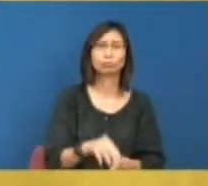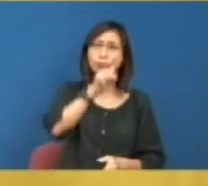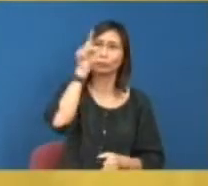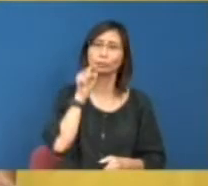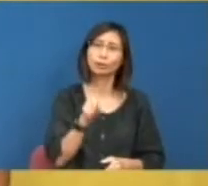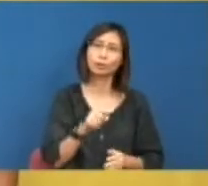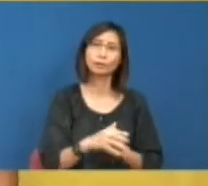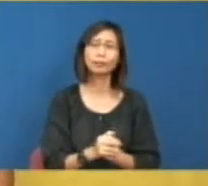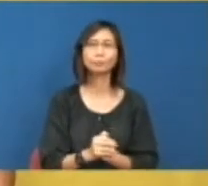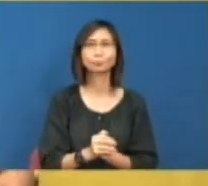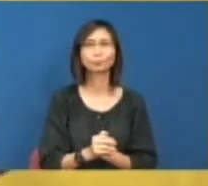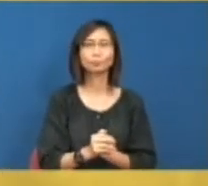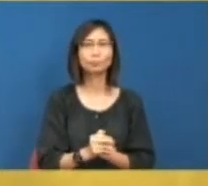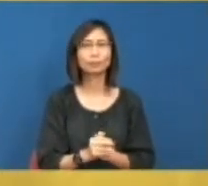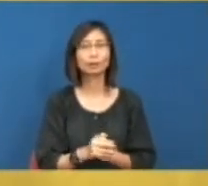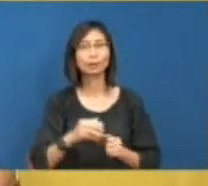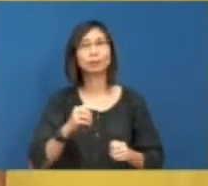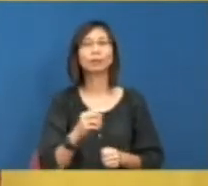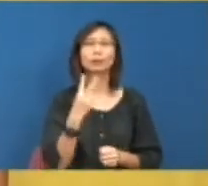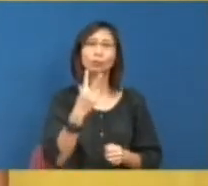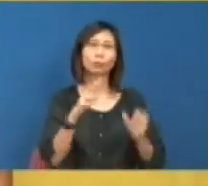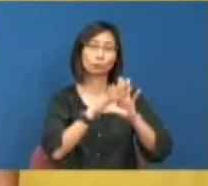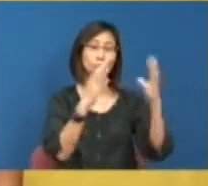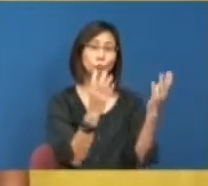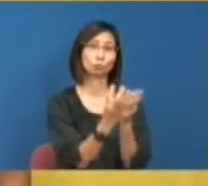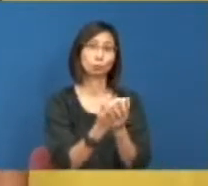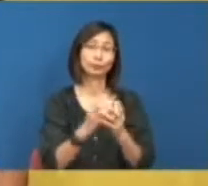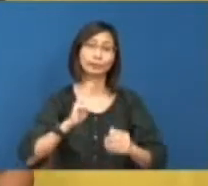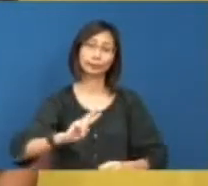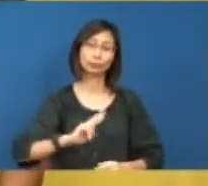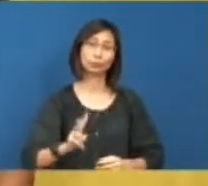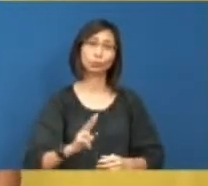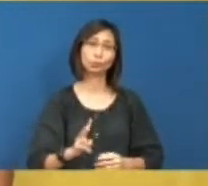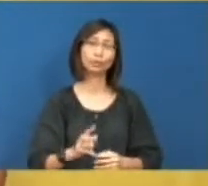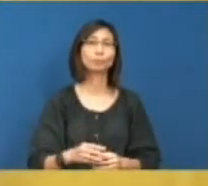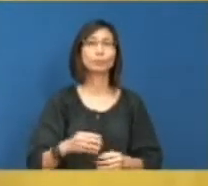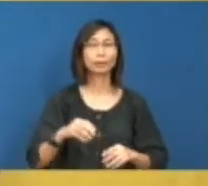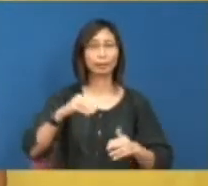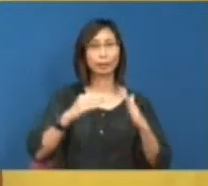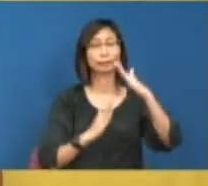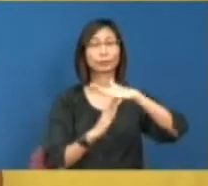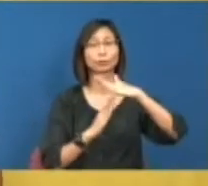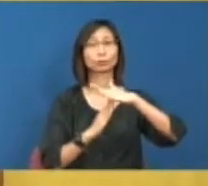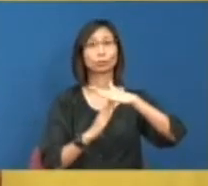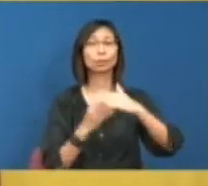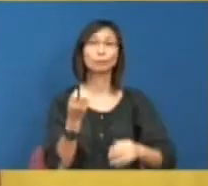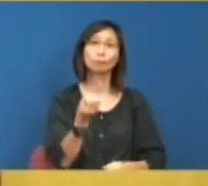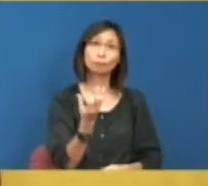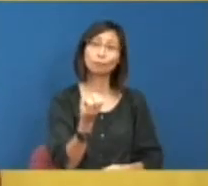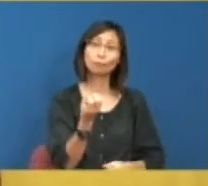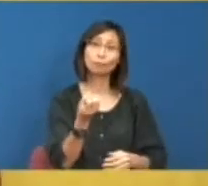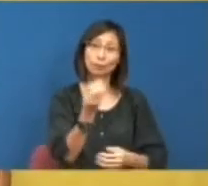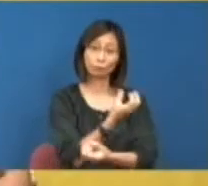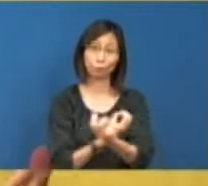或者是由金鐘道那裡想轉上去花園道，是上去曾蔭權的家那裡是被攔住